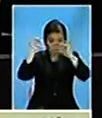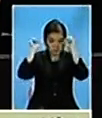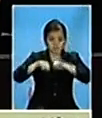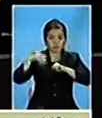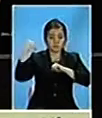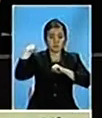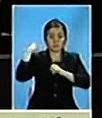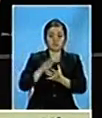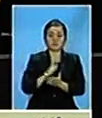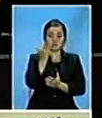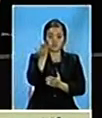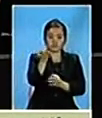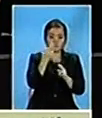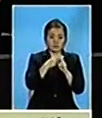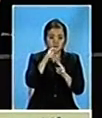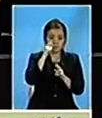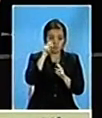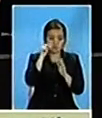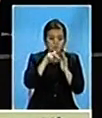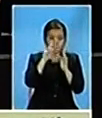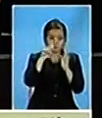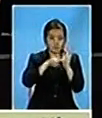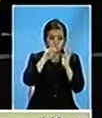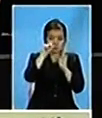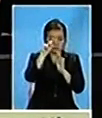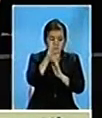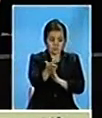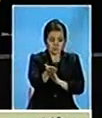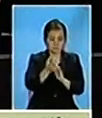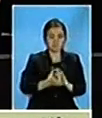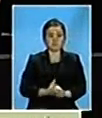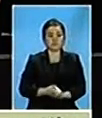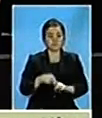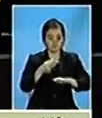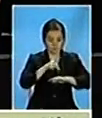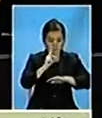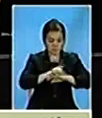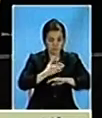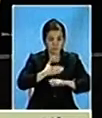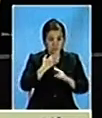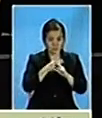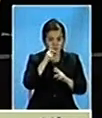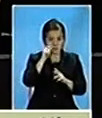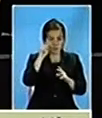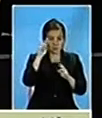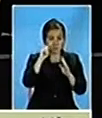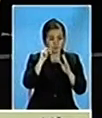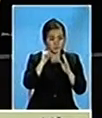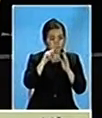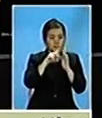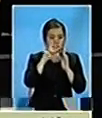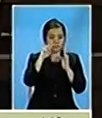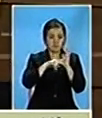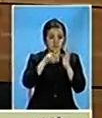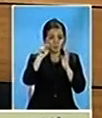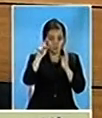เชิญท่านอนุรักษ์แล้วต่อท่านสมชายครับ กราบเรียนท่านประธานที่เคารพครับกับผมนายอนุรักษ์นิยมเวชสมาชิกวุฒิสภาผมดูว่าจริ